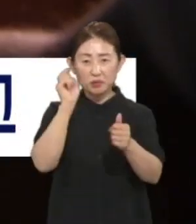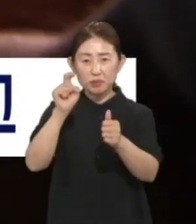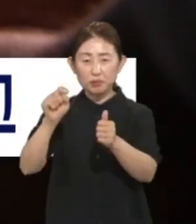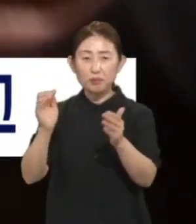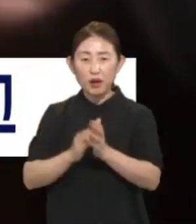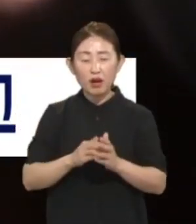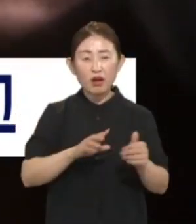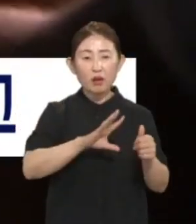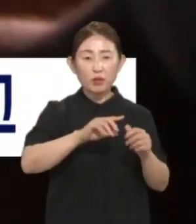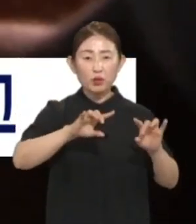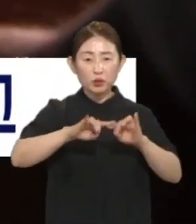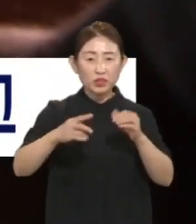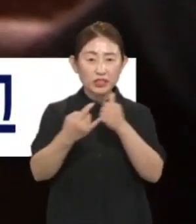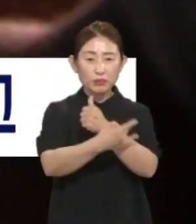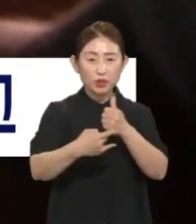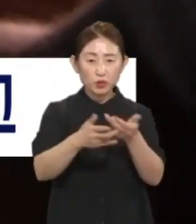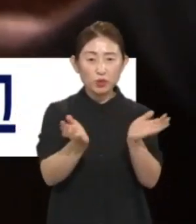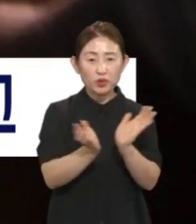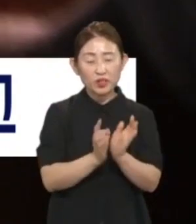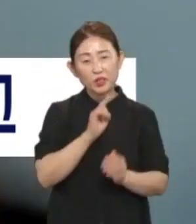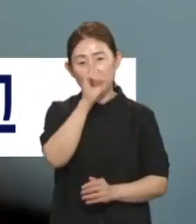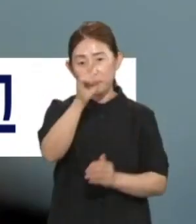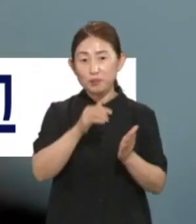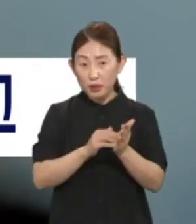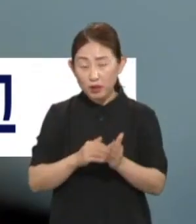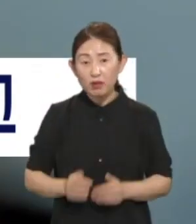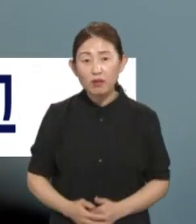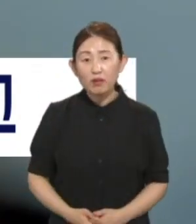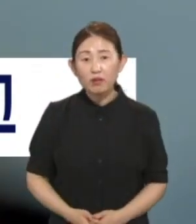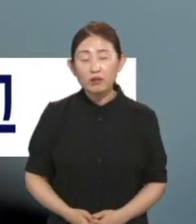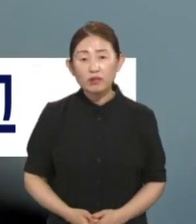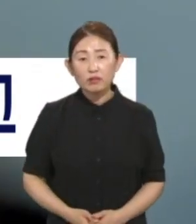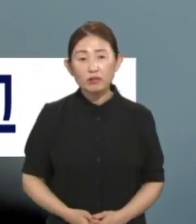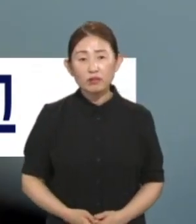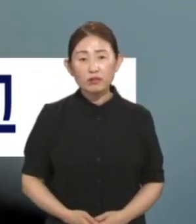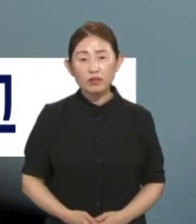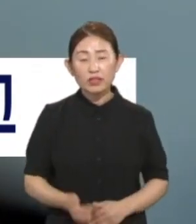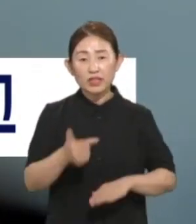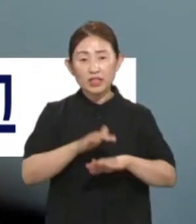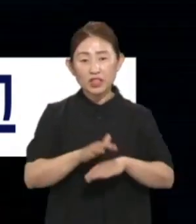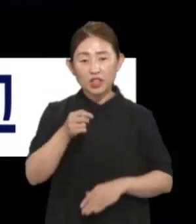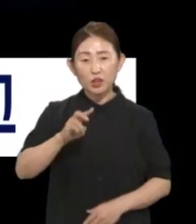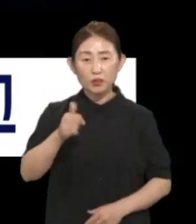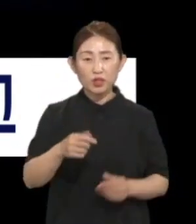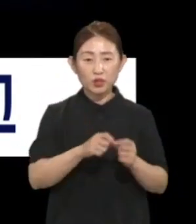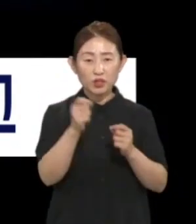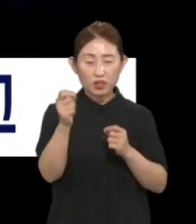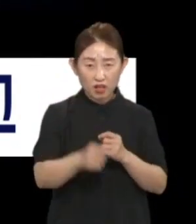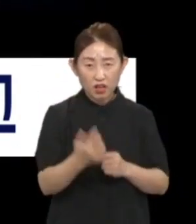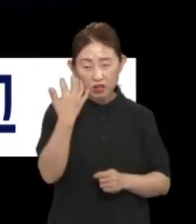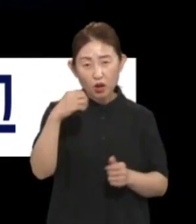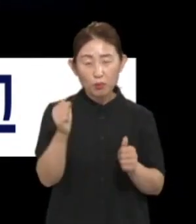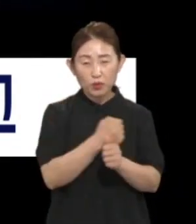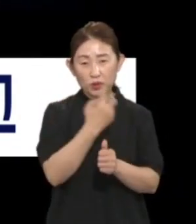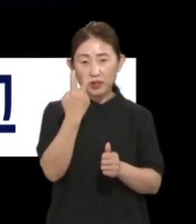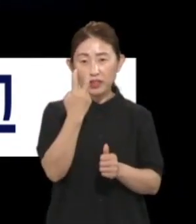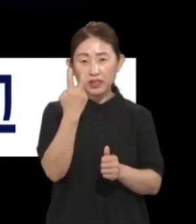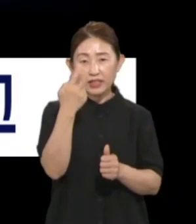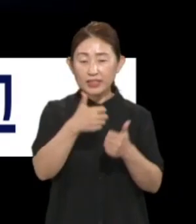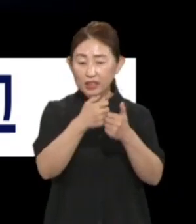적발해 방송통신 심의위원회 등의 신고했습니다 대전 여민회부설 성폭력 상담소